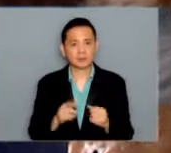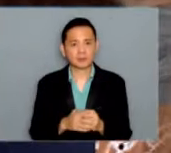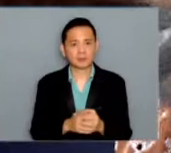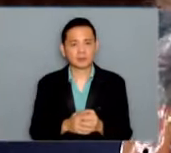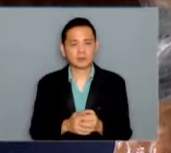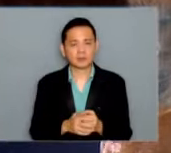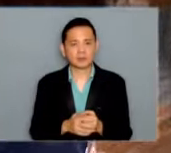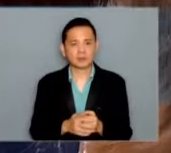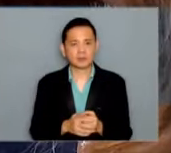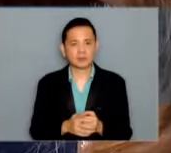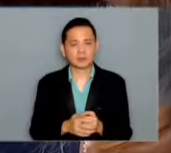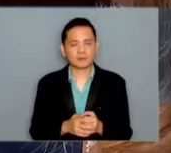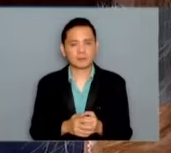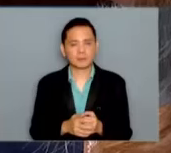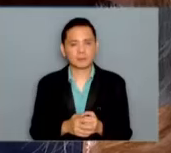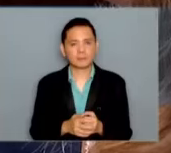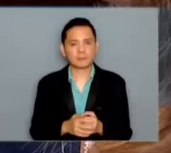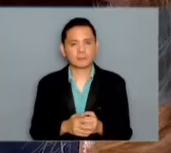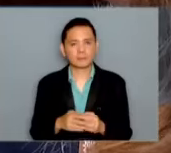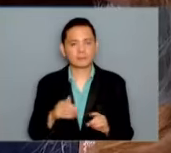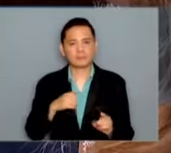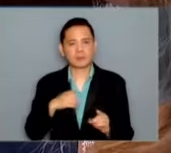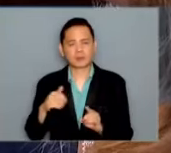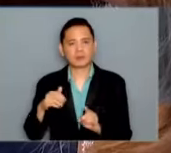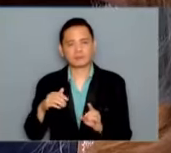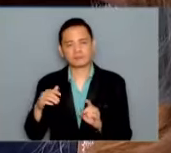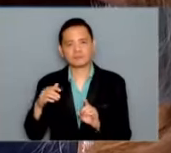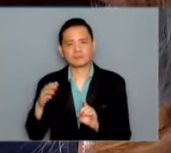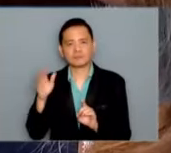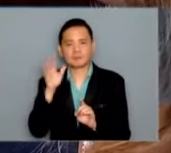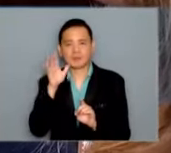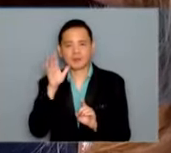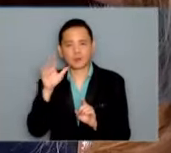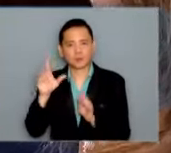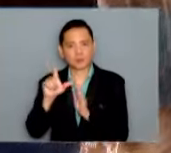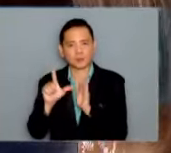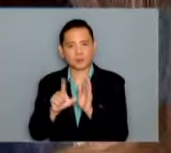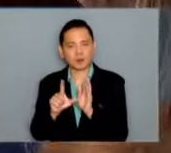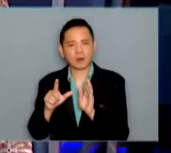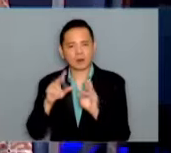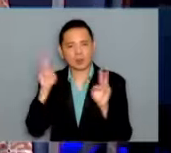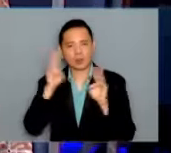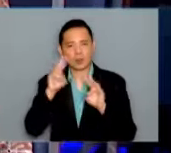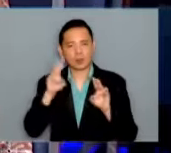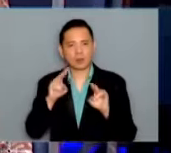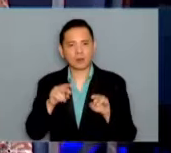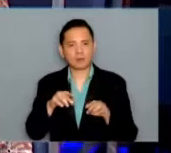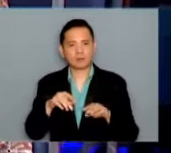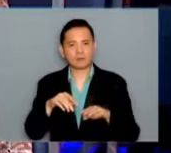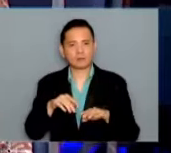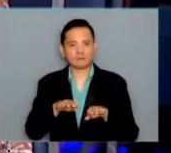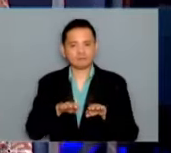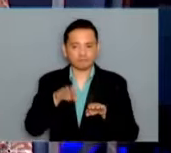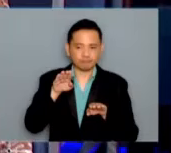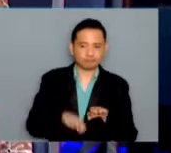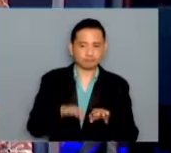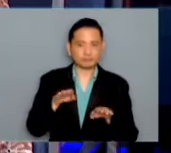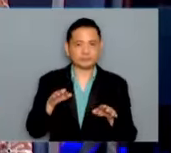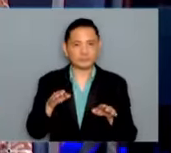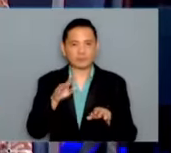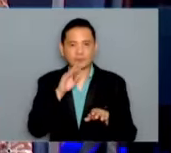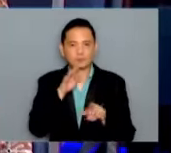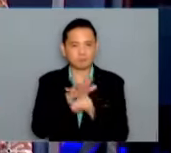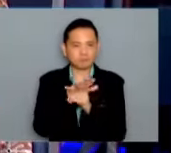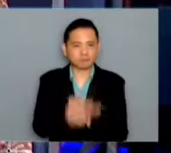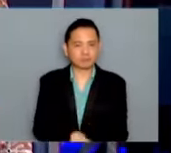ko. So akala nila hanggang habang buhay na siyang na pilay, so hindi siya makalakad halos. So kung